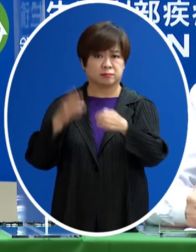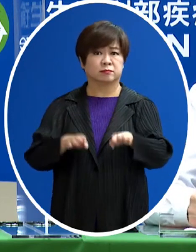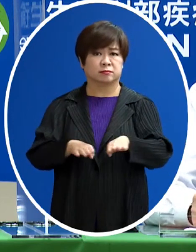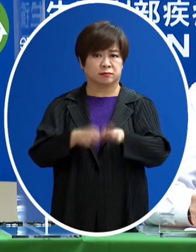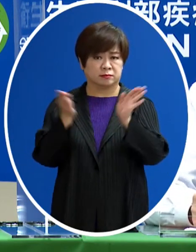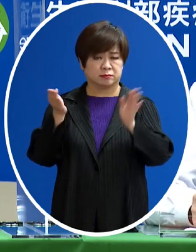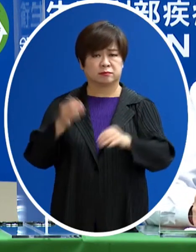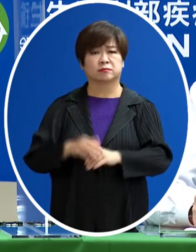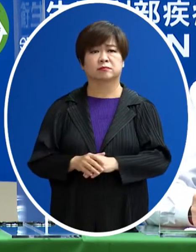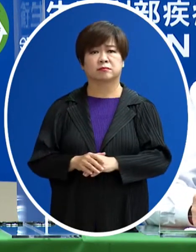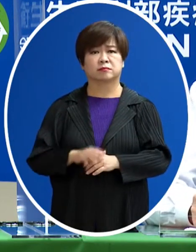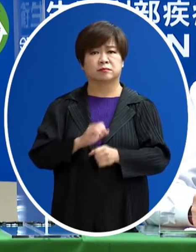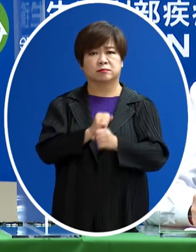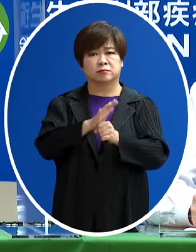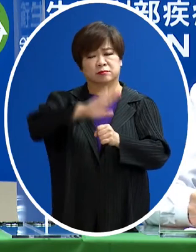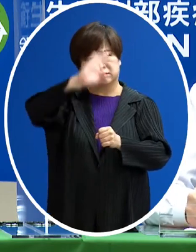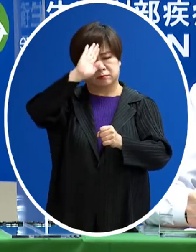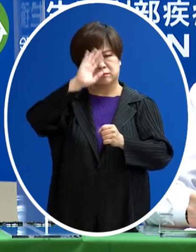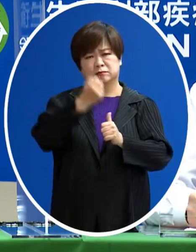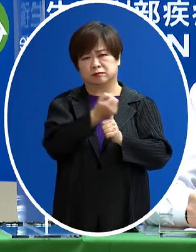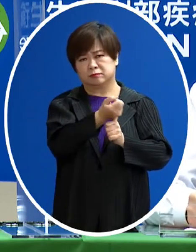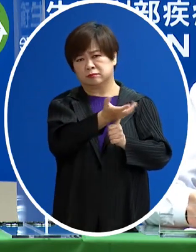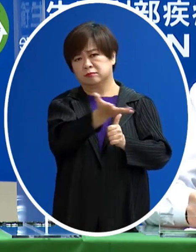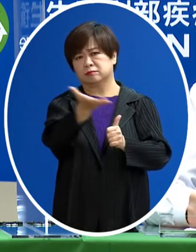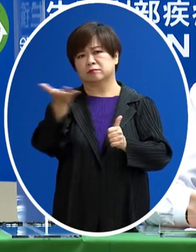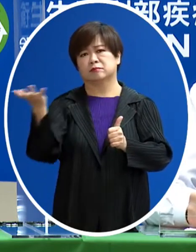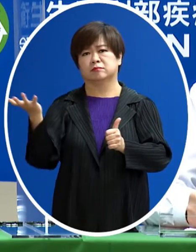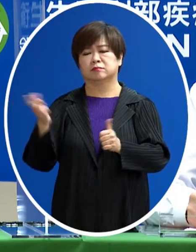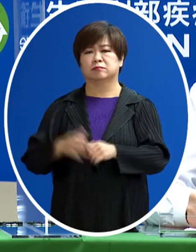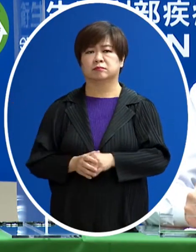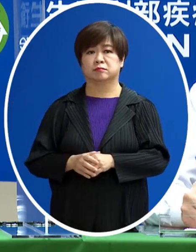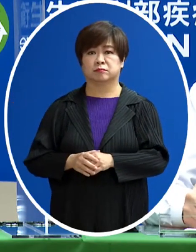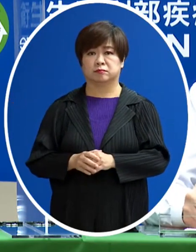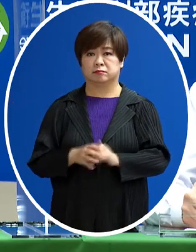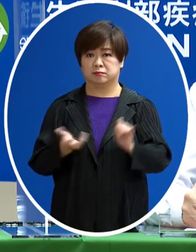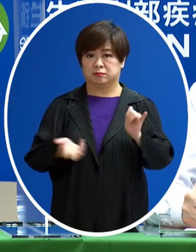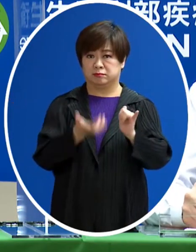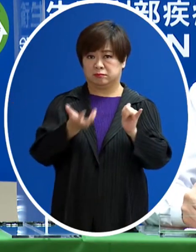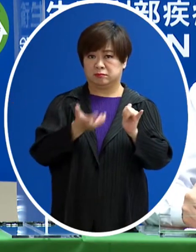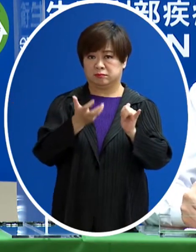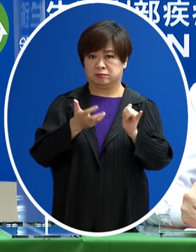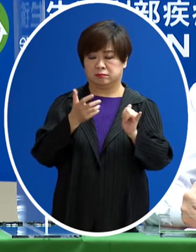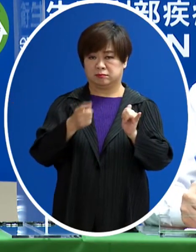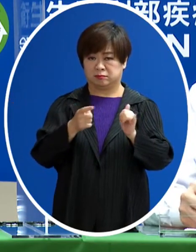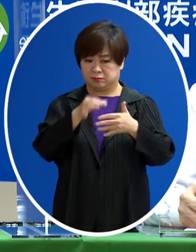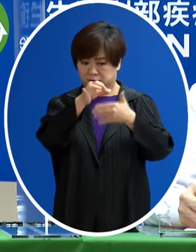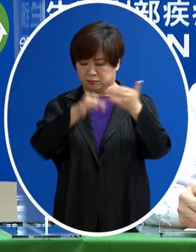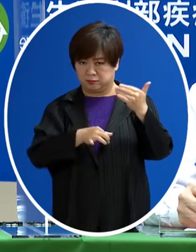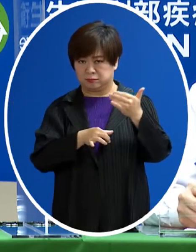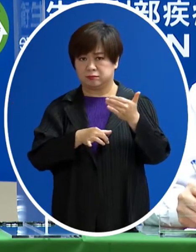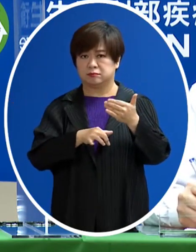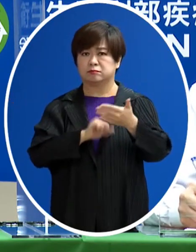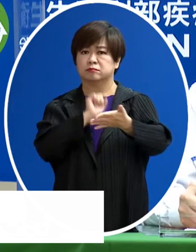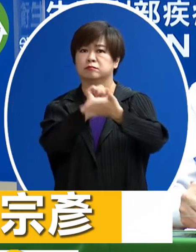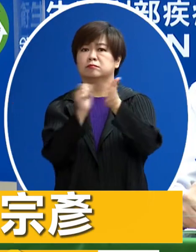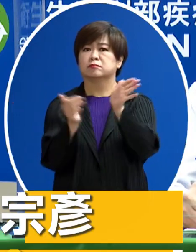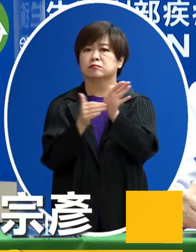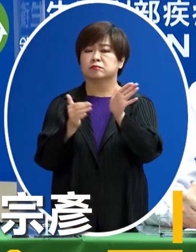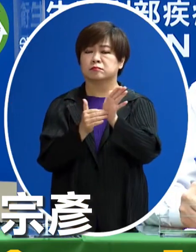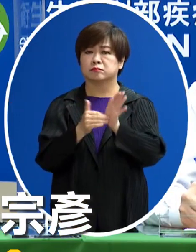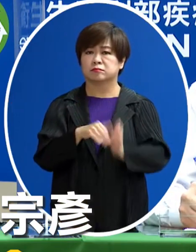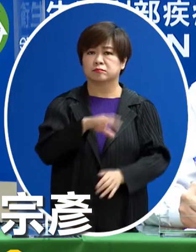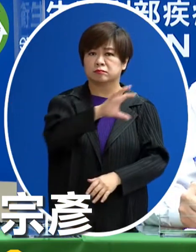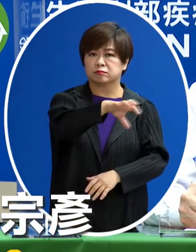们COVID-19 开始制定了这个指引之后。其实地方的殡